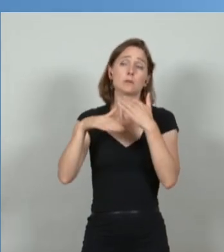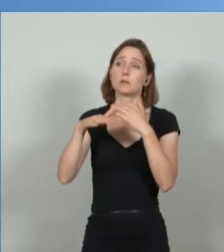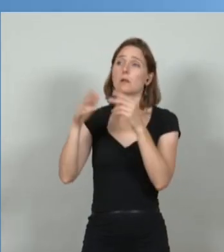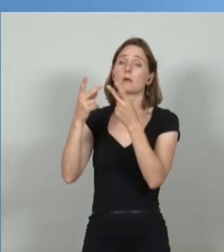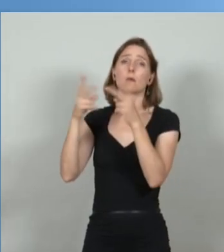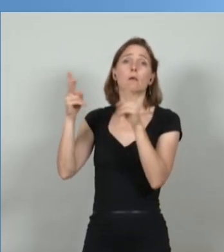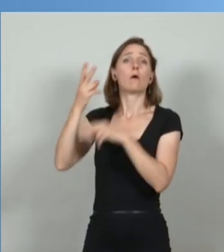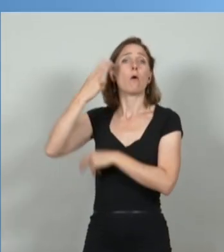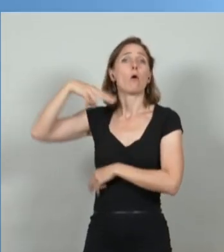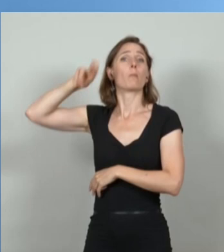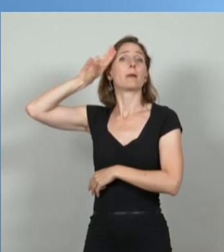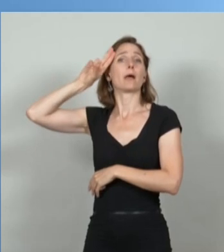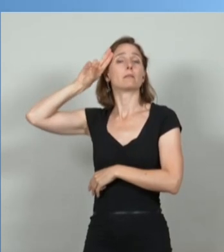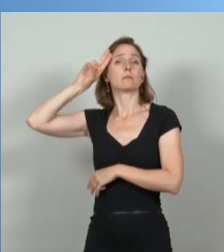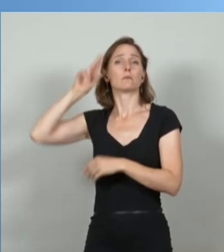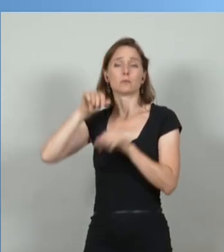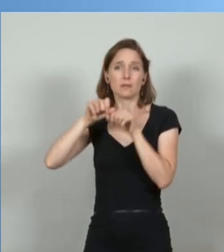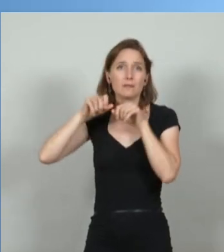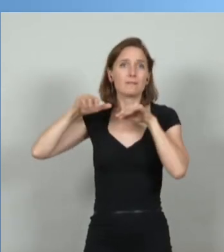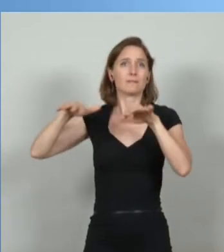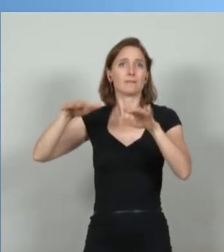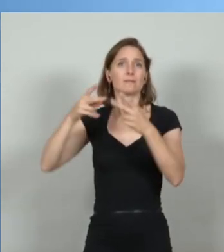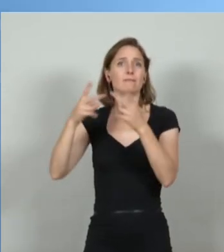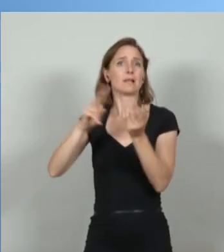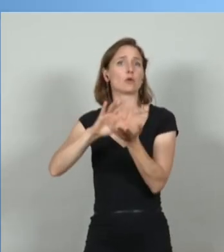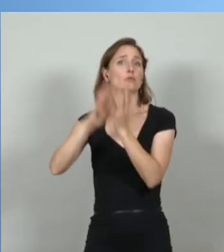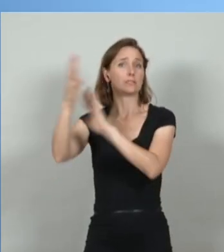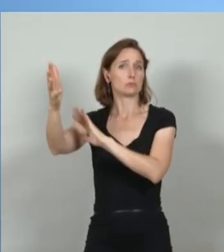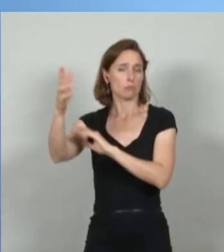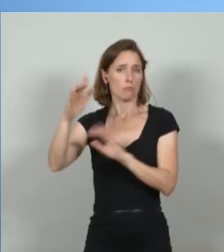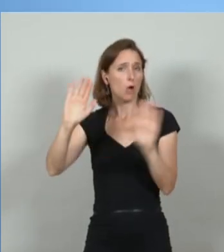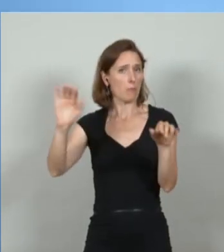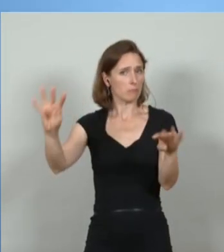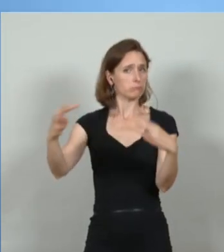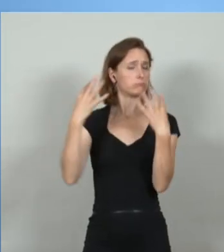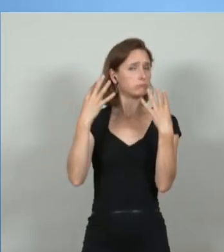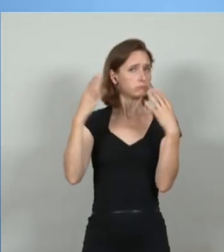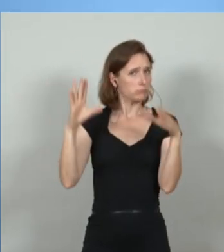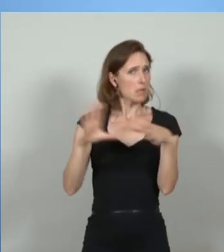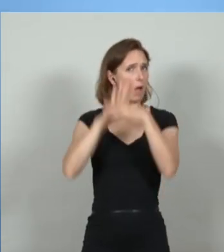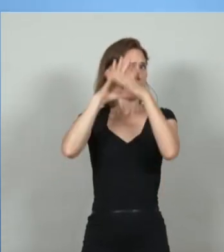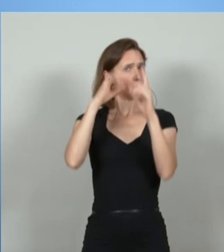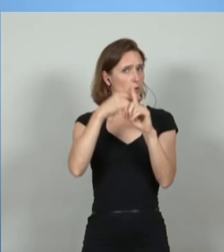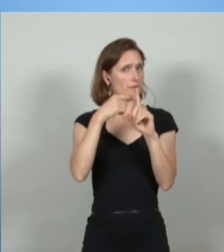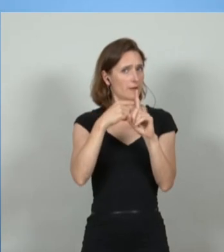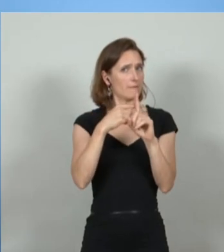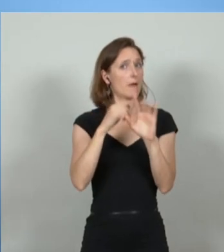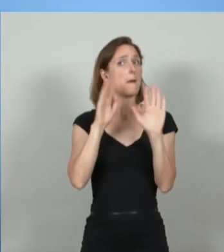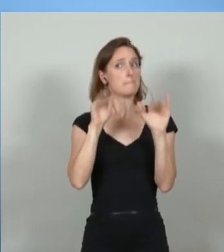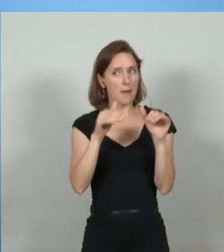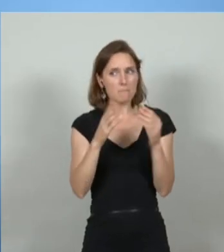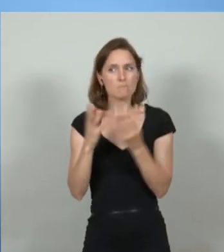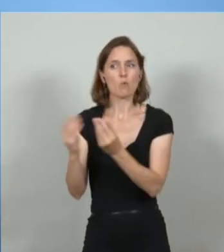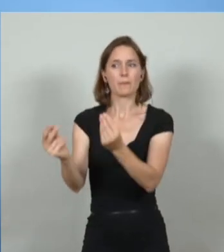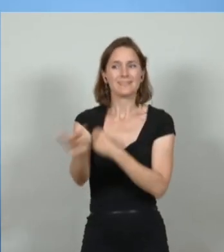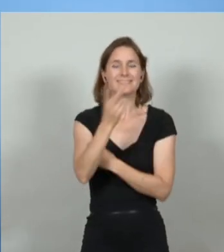sur la mobilisation des acteurs et du public même si ça a été dit effectivement il reste encore une grande partie des citoyens et des